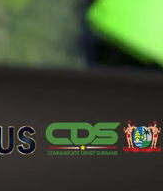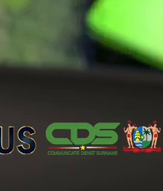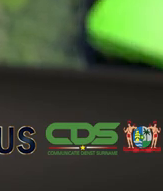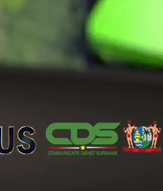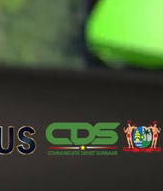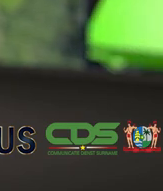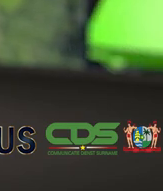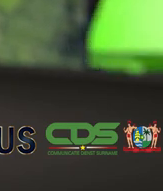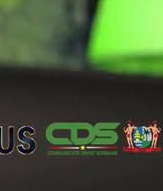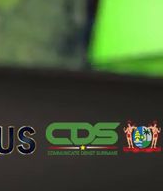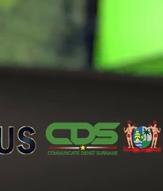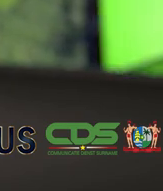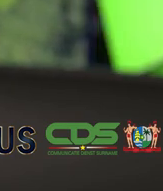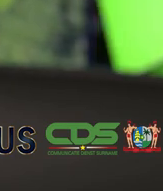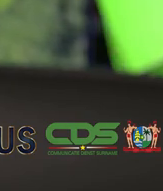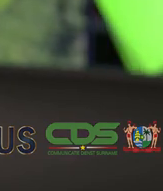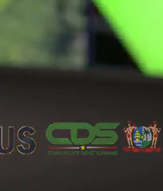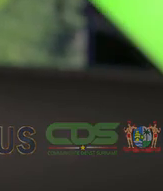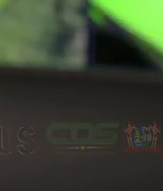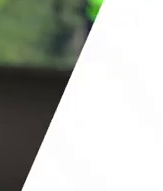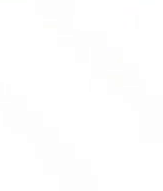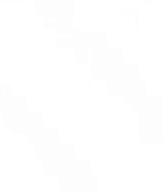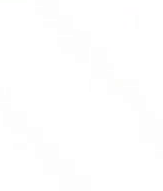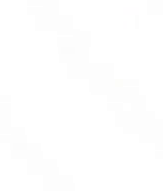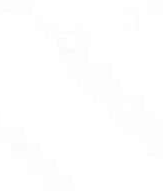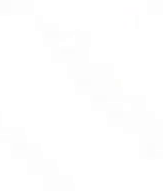een grap te zien. Laten we elkaar helpen.